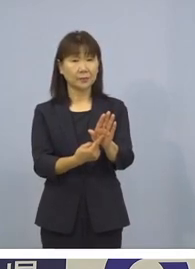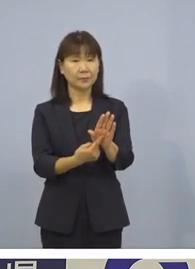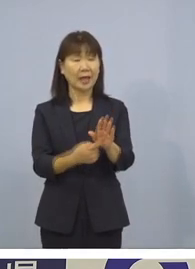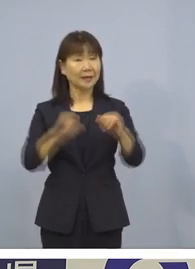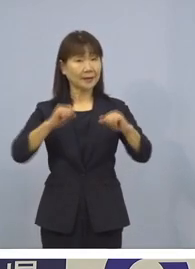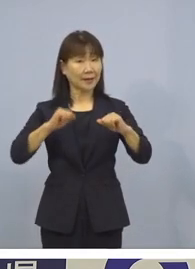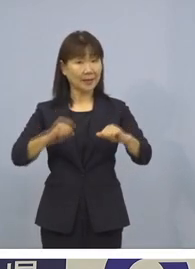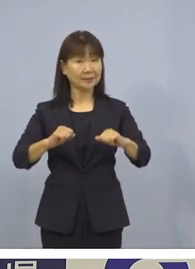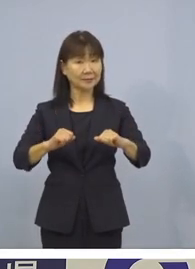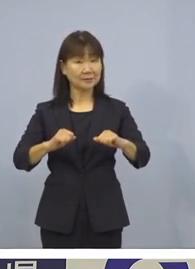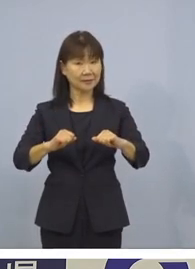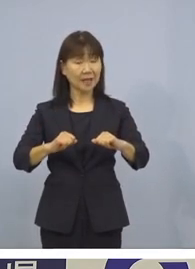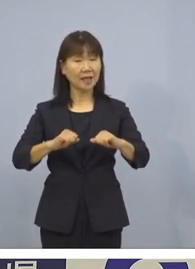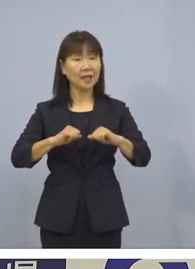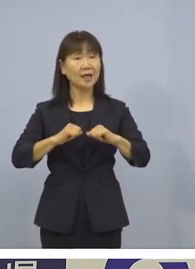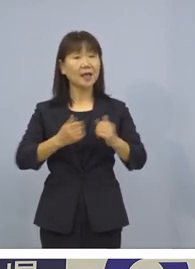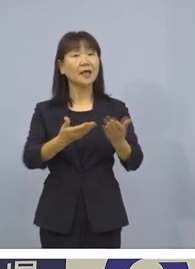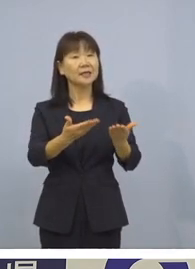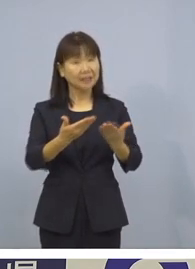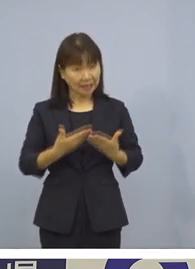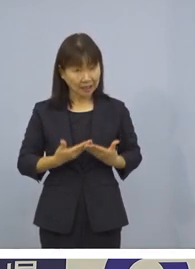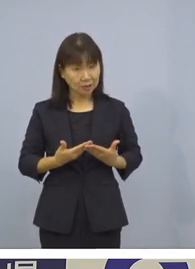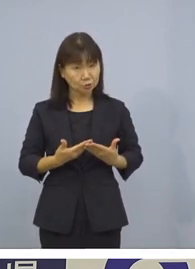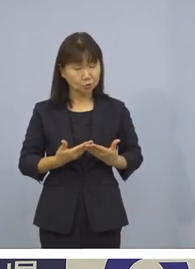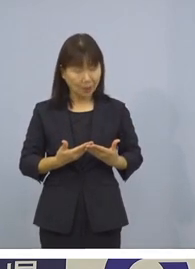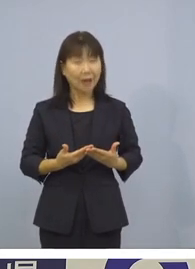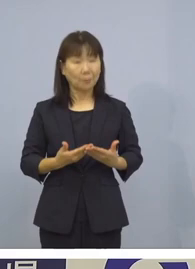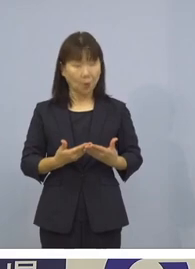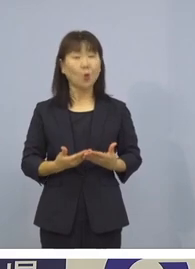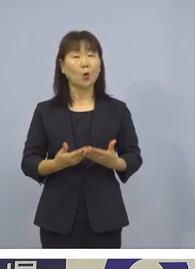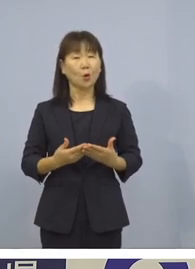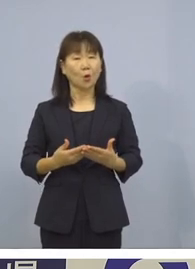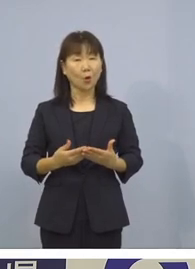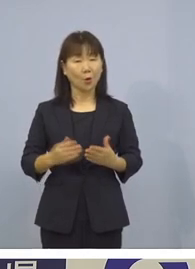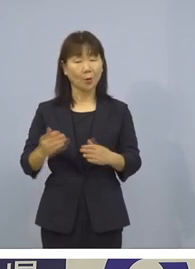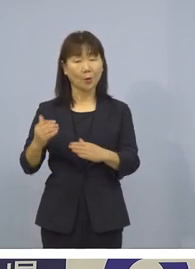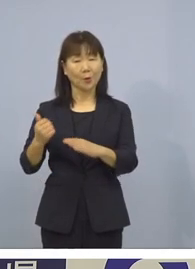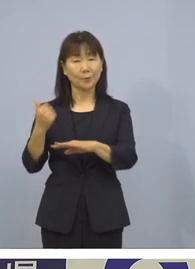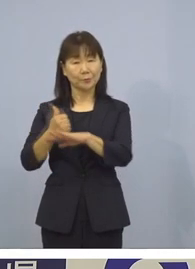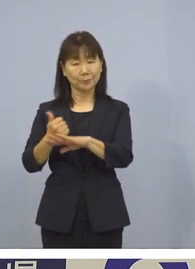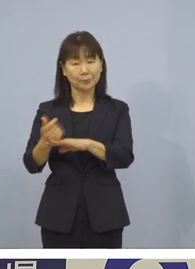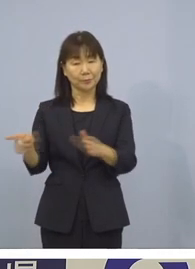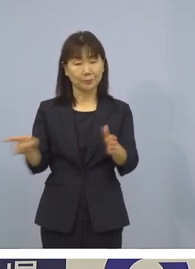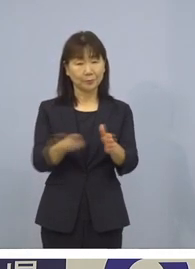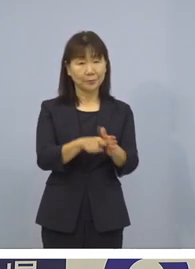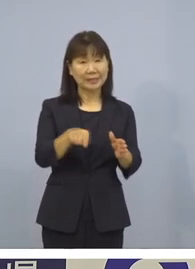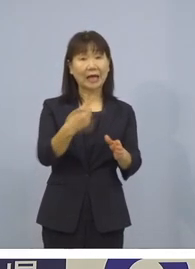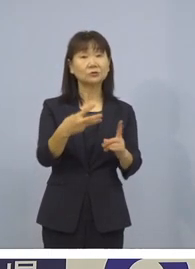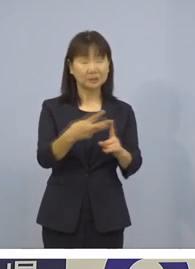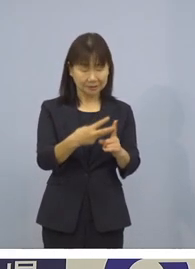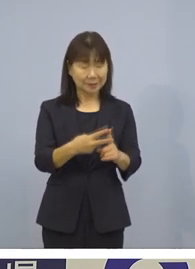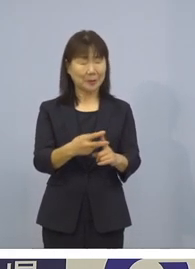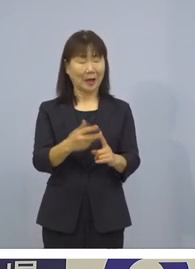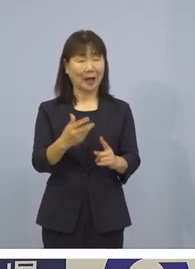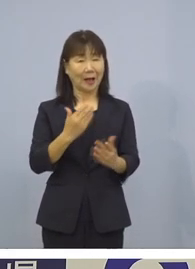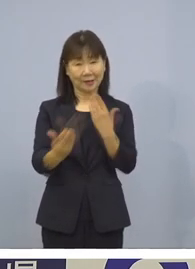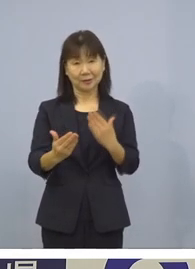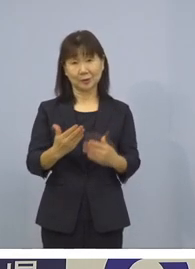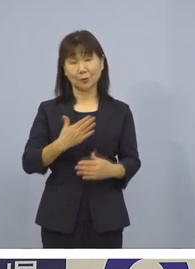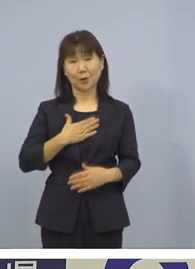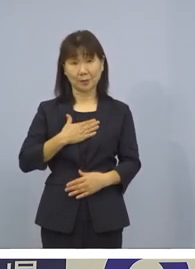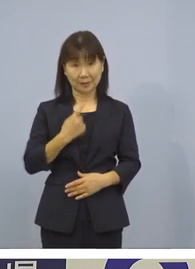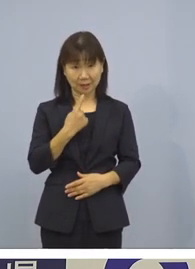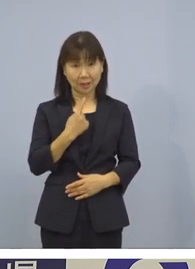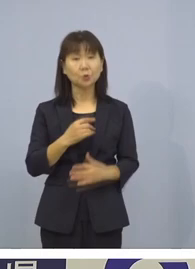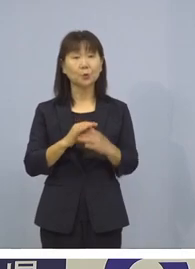頑張っていただけるなっていうことは、もう100日経ってそれはそう確信をいたしましたのでですね、まあ、